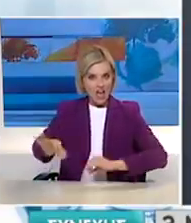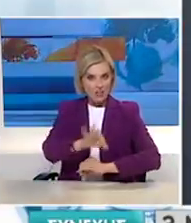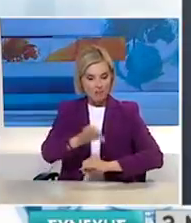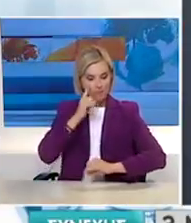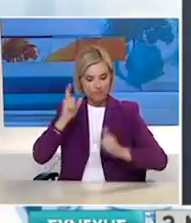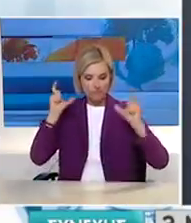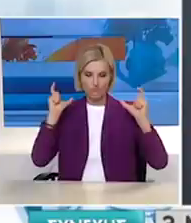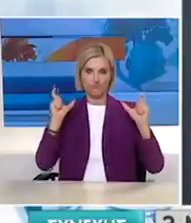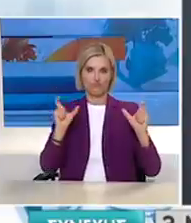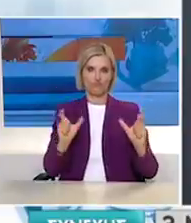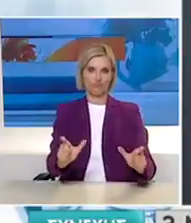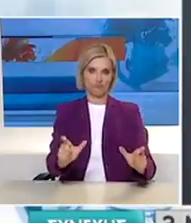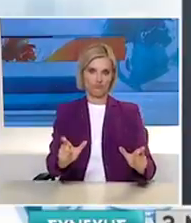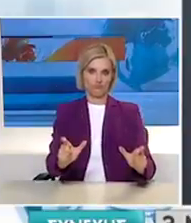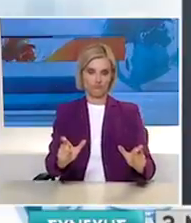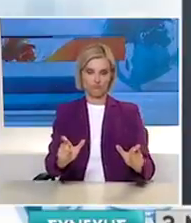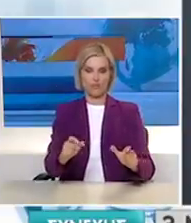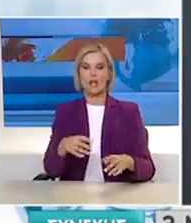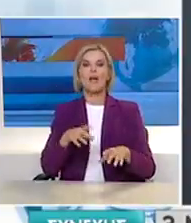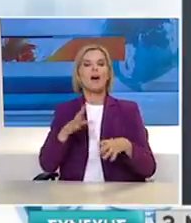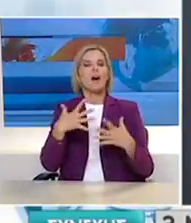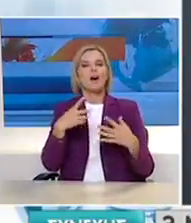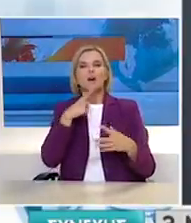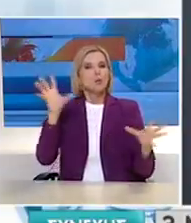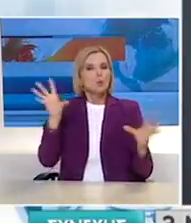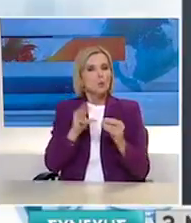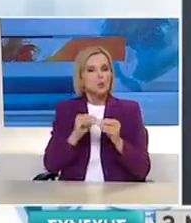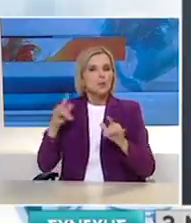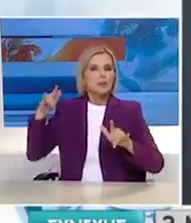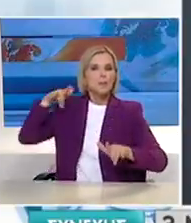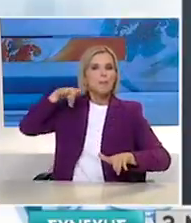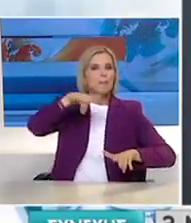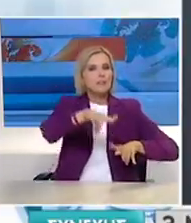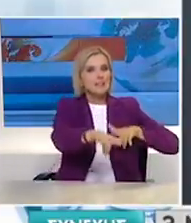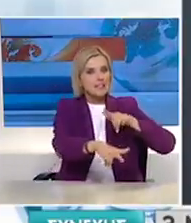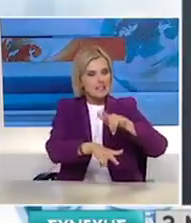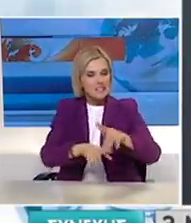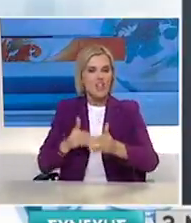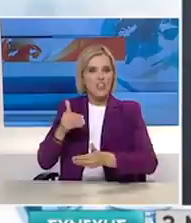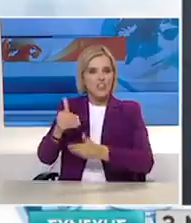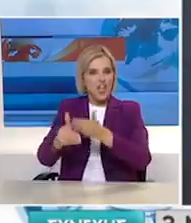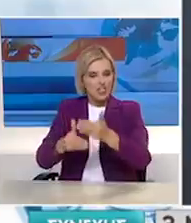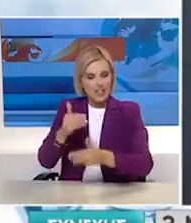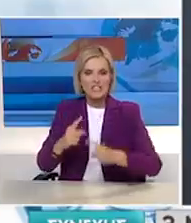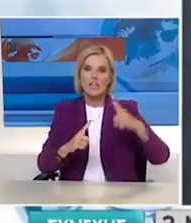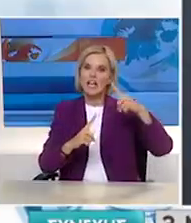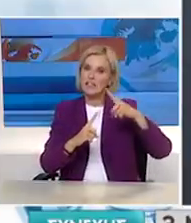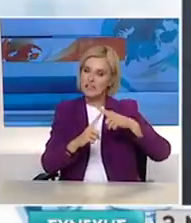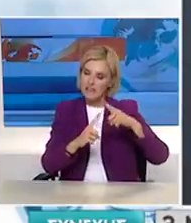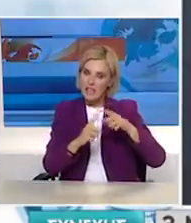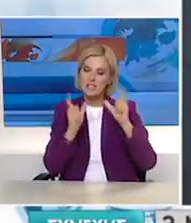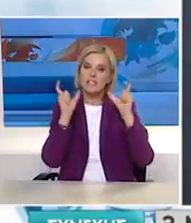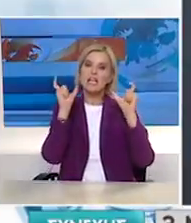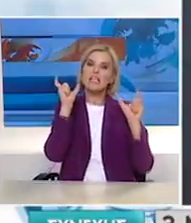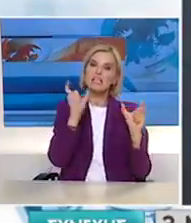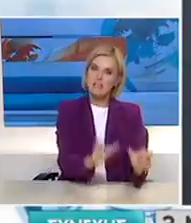και εγρήγορση. Σχετικά με τις πτήσεις, θα ήθελα να σας υπενθυμίσω ότι η φυστάμενη διαδικασία, το τεστ, η καραντίνα, συνεχίζεται μέχρι και